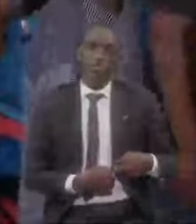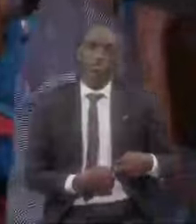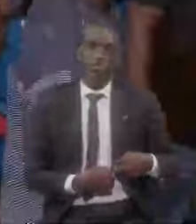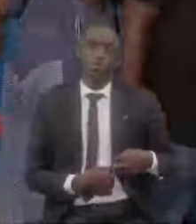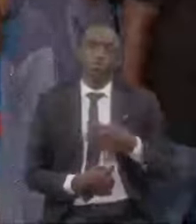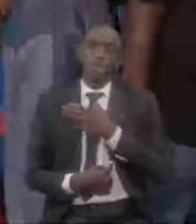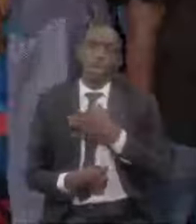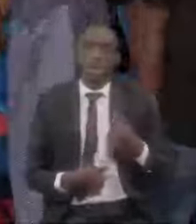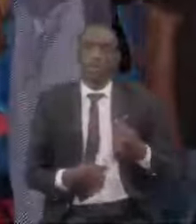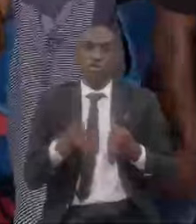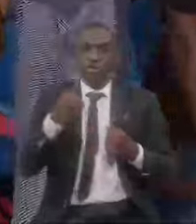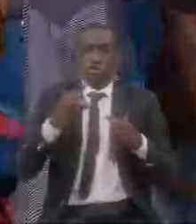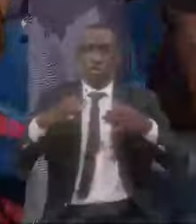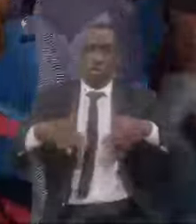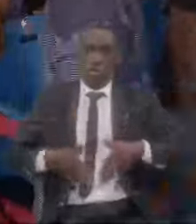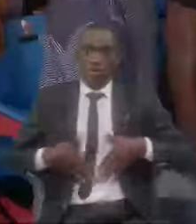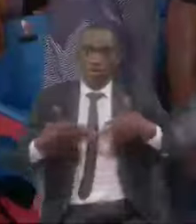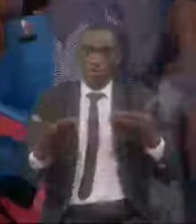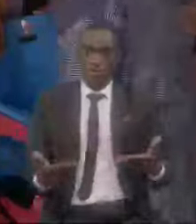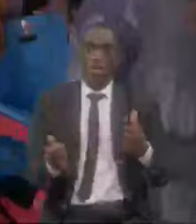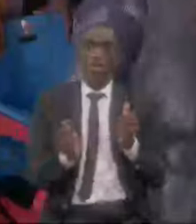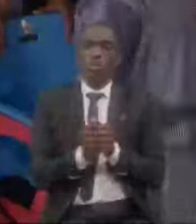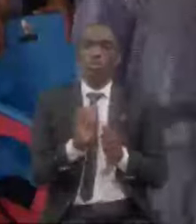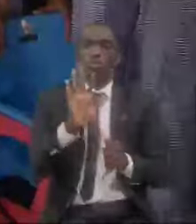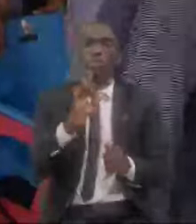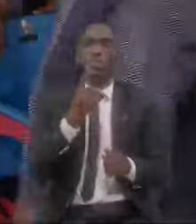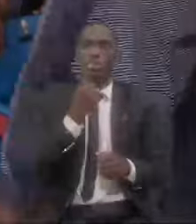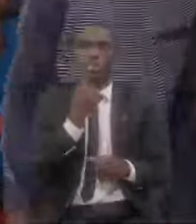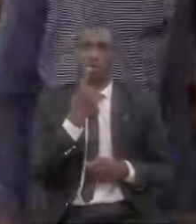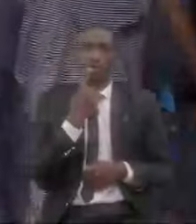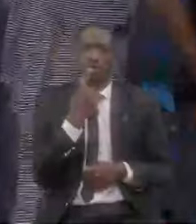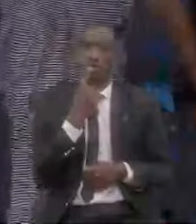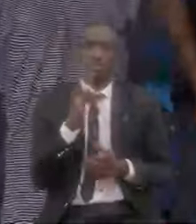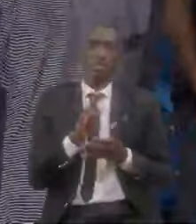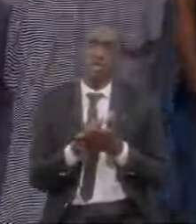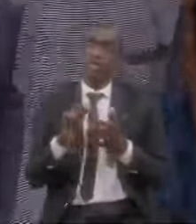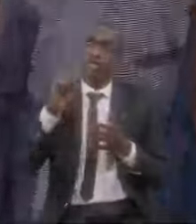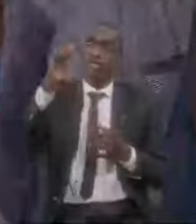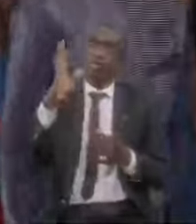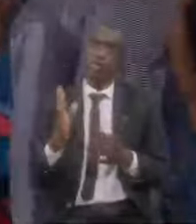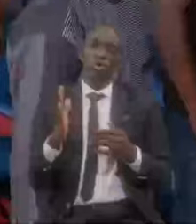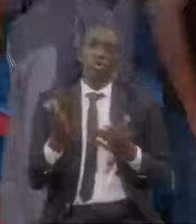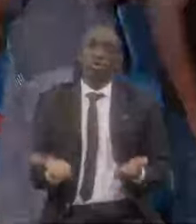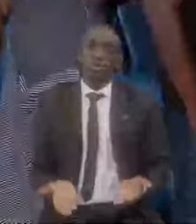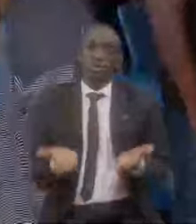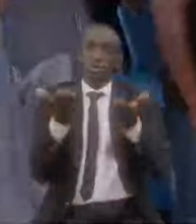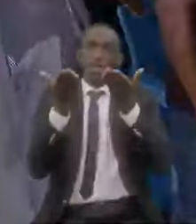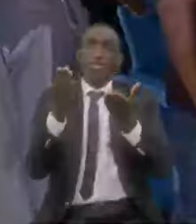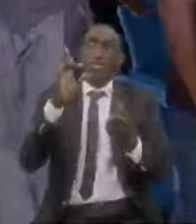et si tu confesses de ta bouche que Dieu l'a